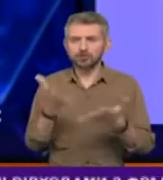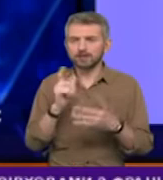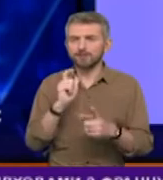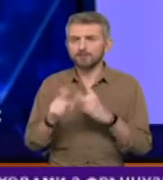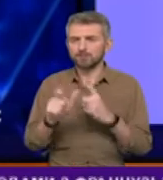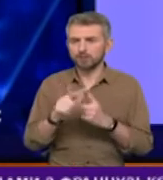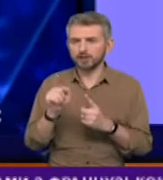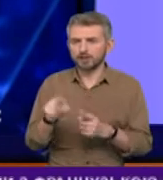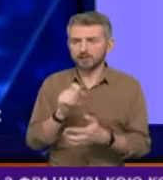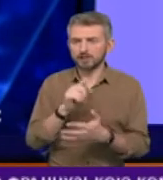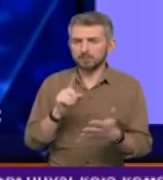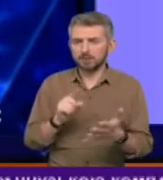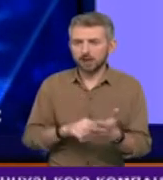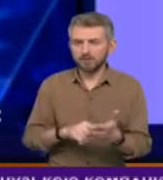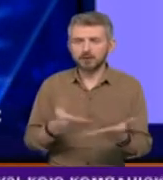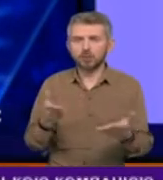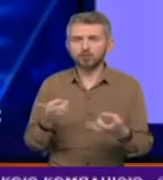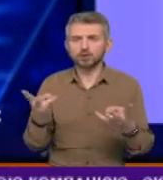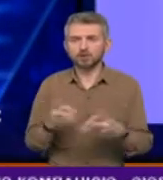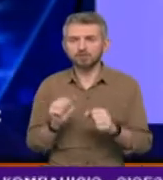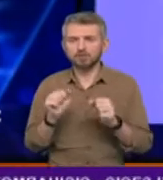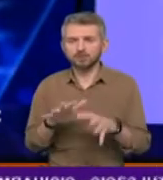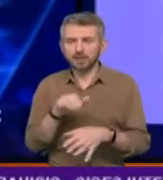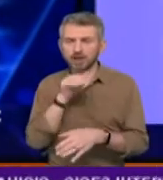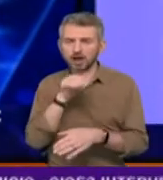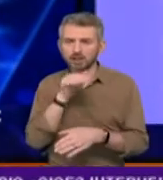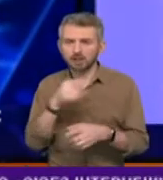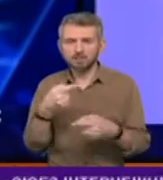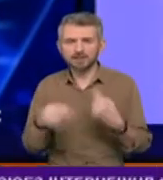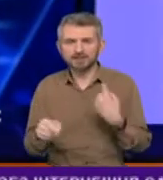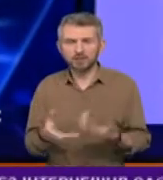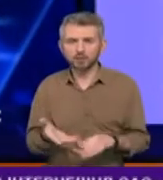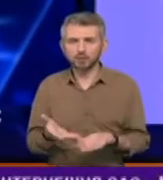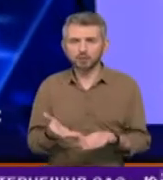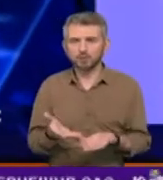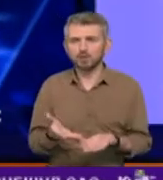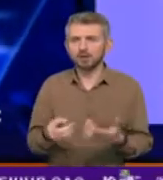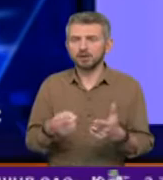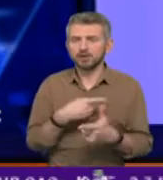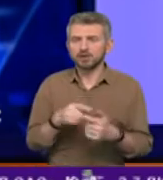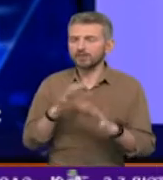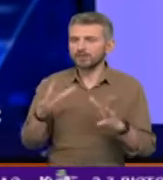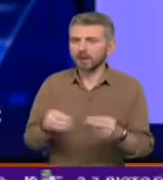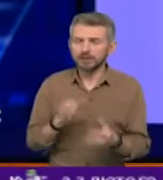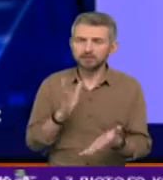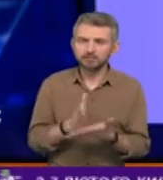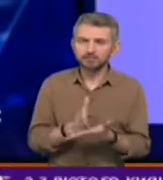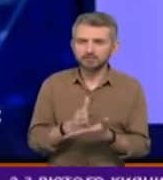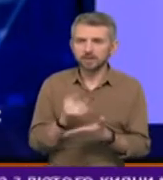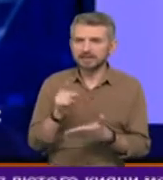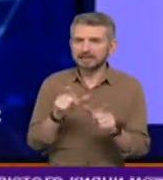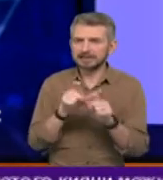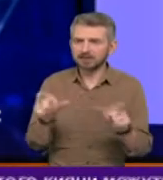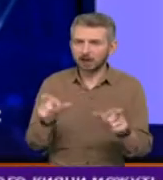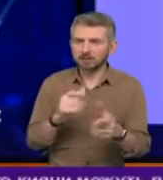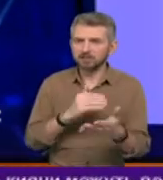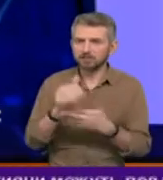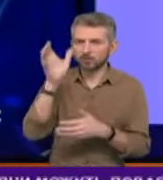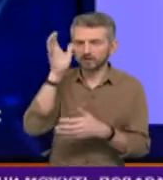ЗНО буде інформація? Це після коли ми склали, так, оброблюються результати, вибудовуються там, використовуються